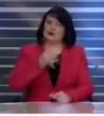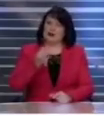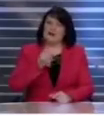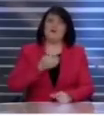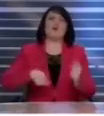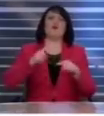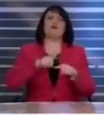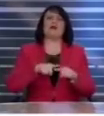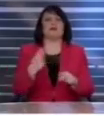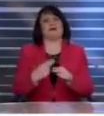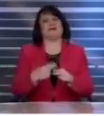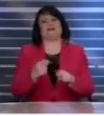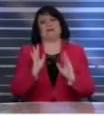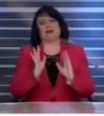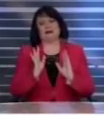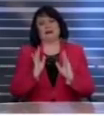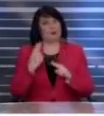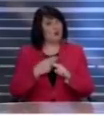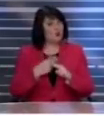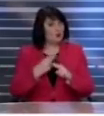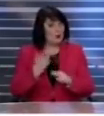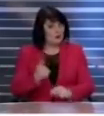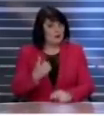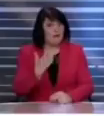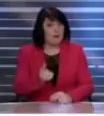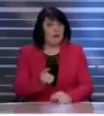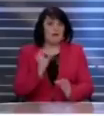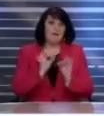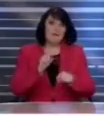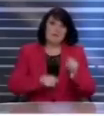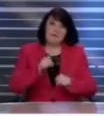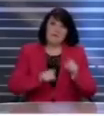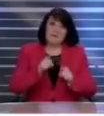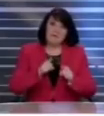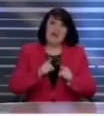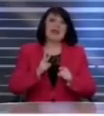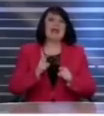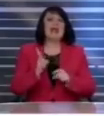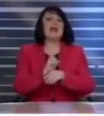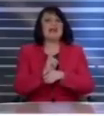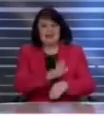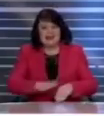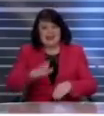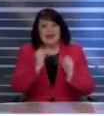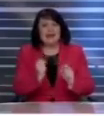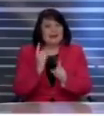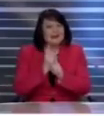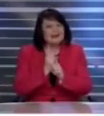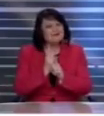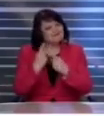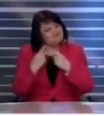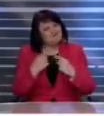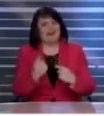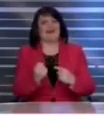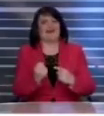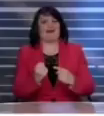Ελλάδα, γιατί πέρα από τις μεγάλες τις αρετές, η Ελλάδα έχει και ιστορικές και γεωγραφικές ιδιαιτερότητες. Ιδιαιτερότητες που